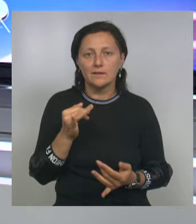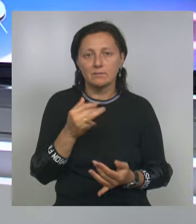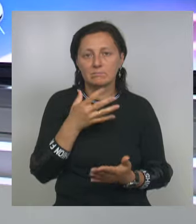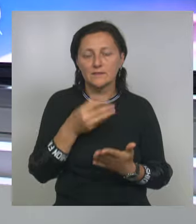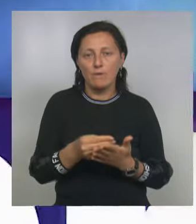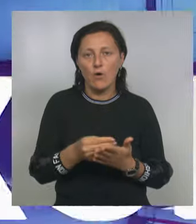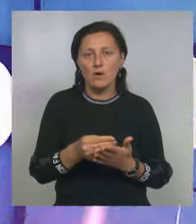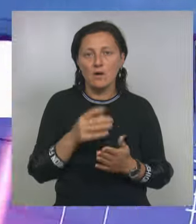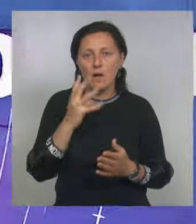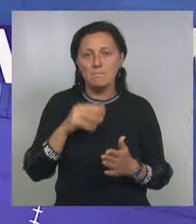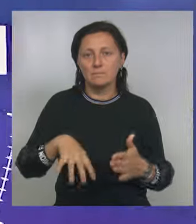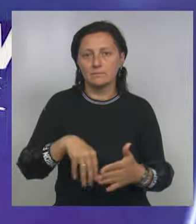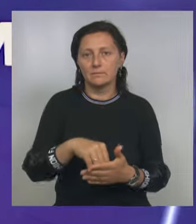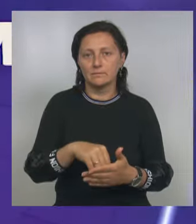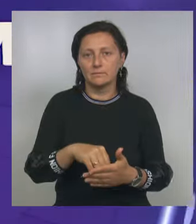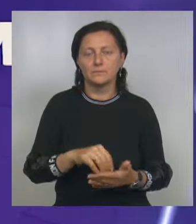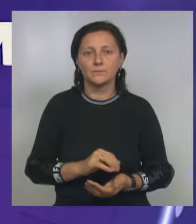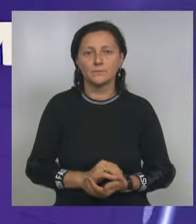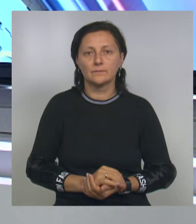по его погашению.